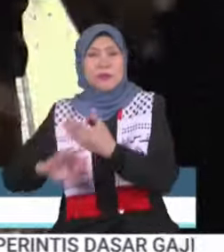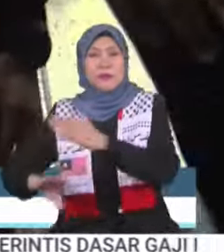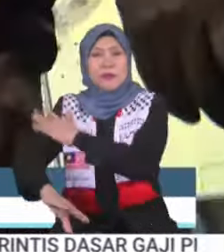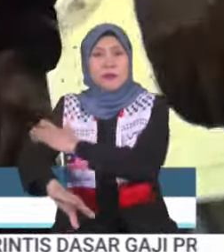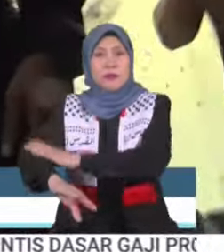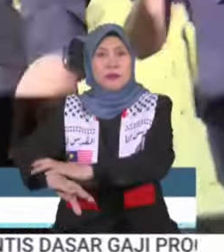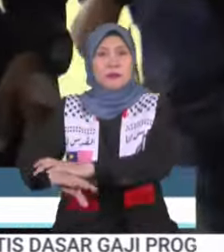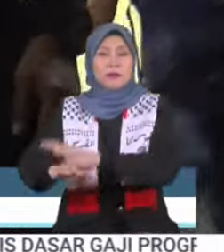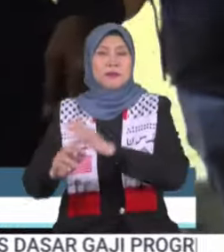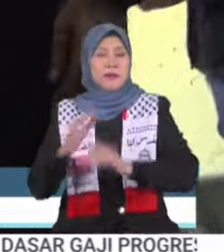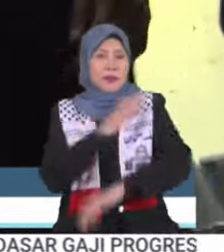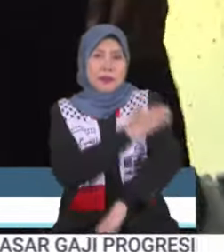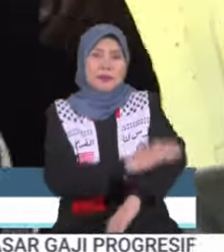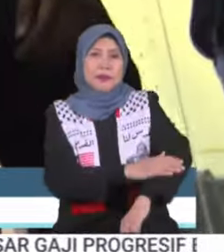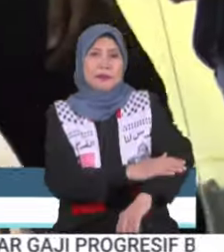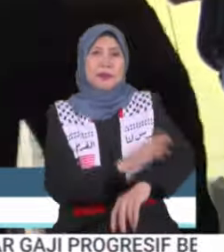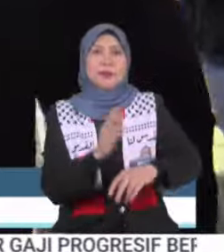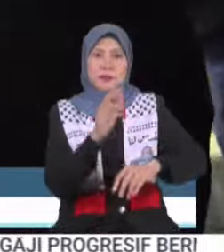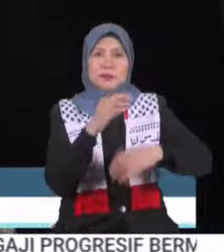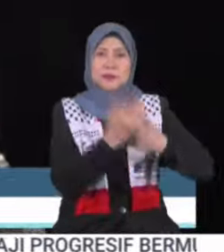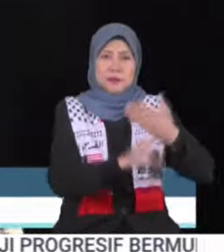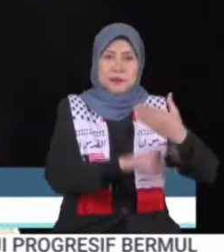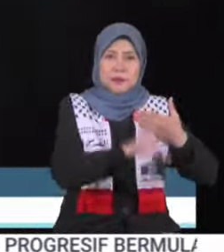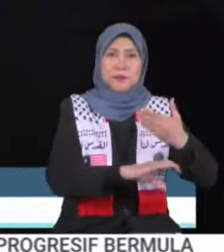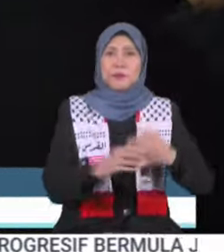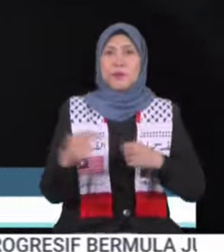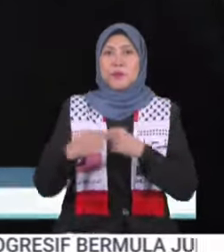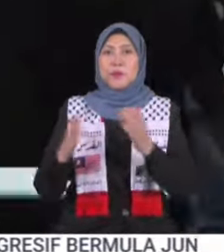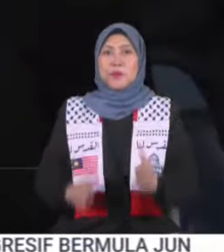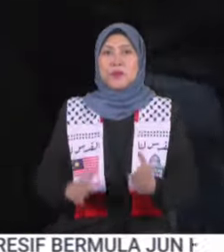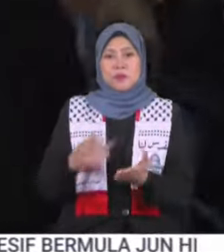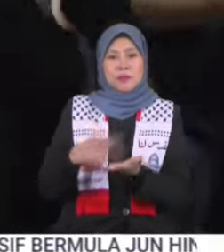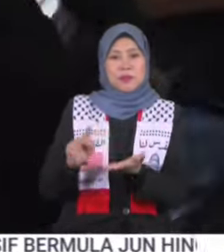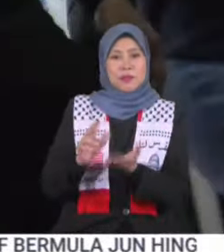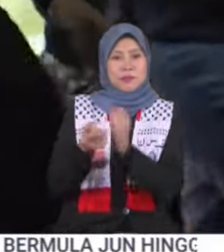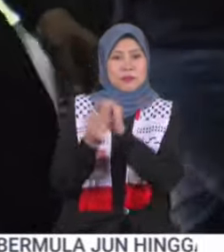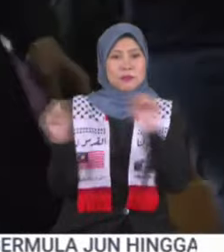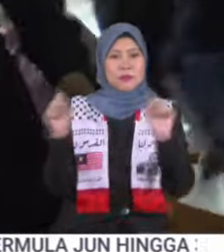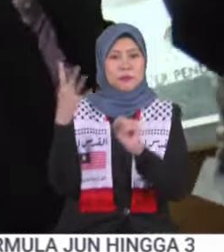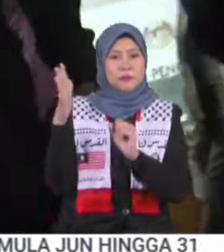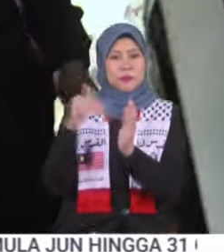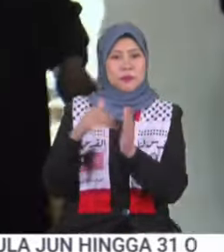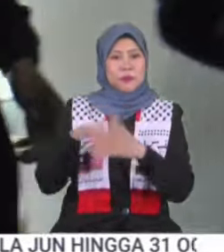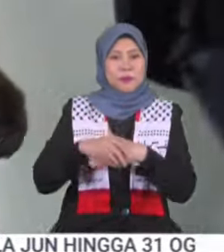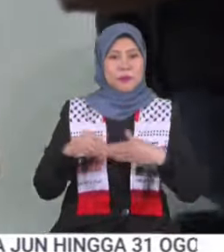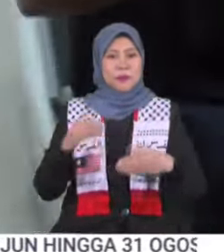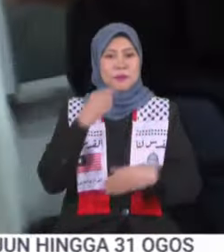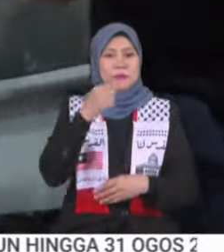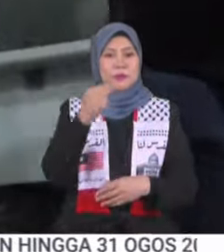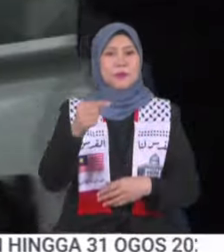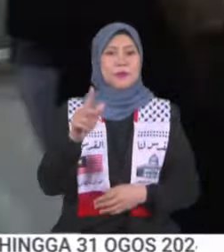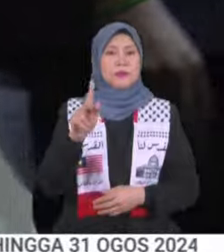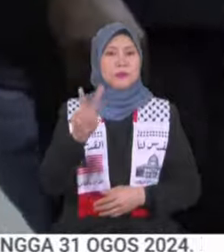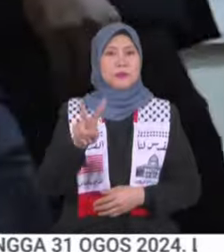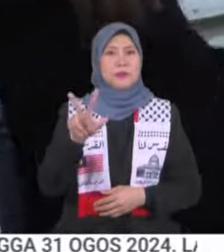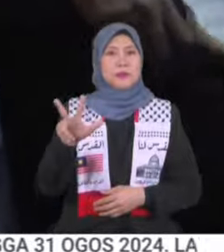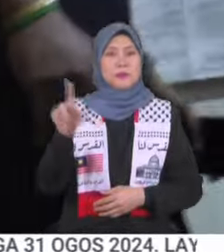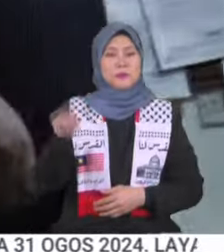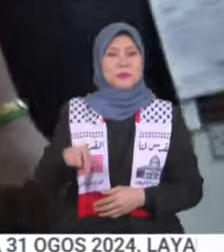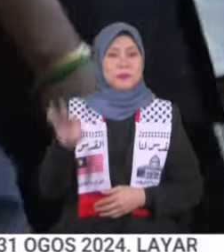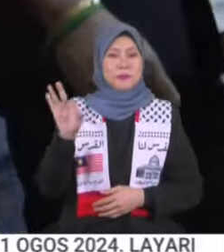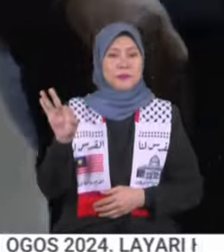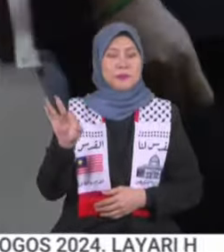dan tangan kiri. Tertuduh dibenar diikat jamin RM15,000. Sebutan semula kes pada 23 September